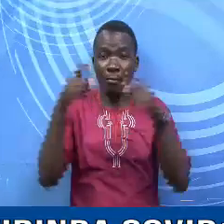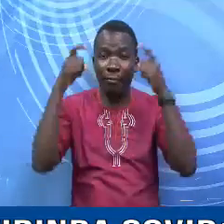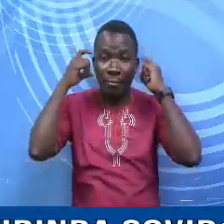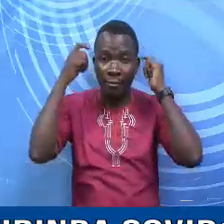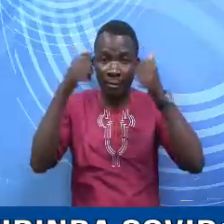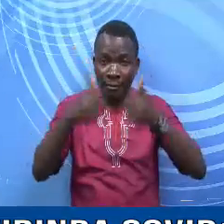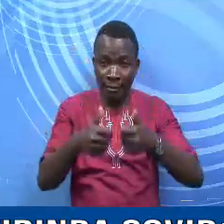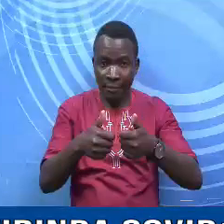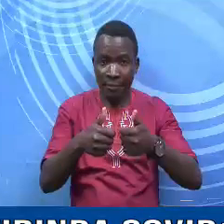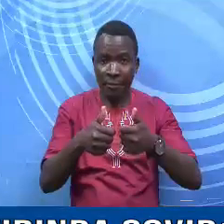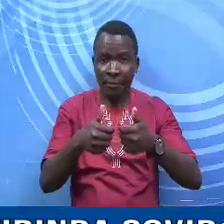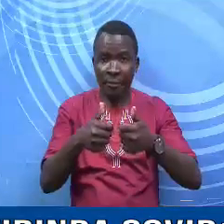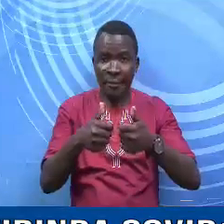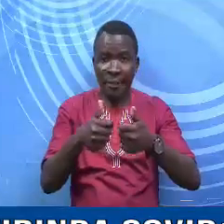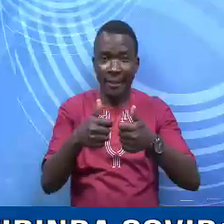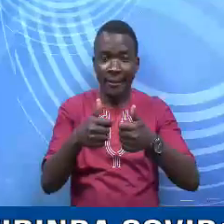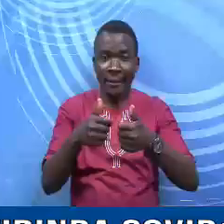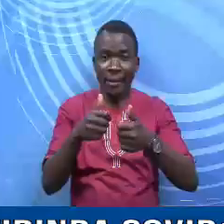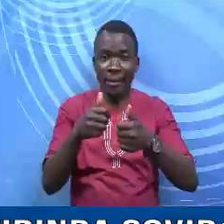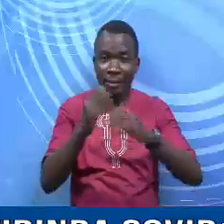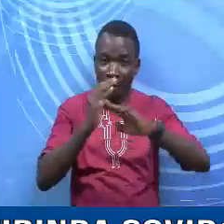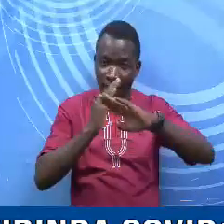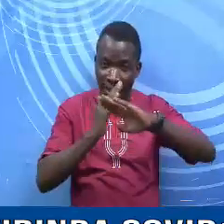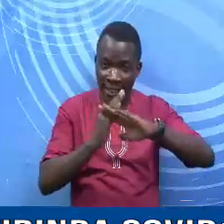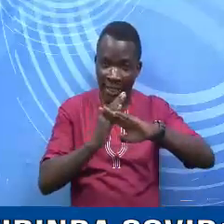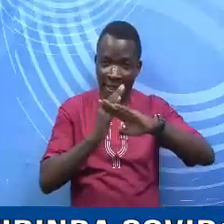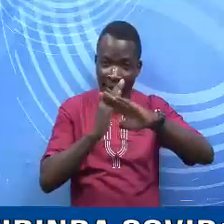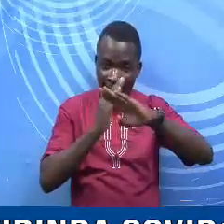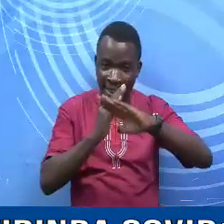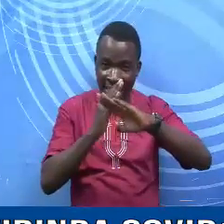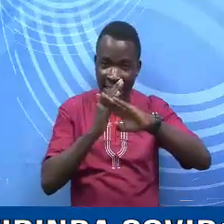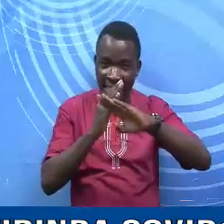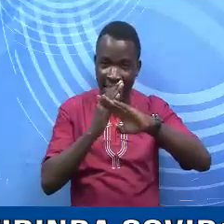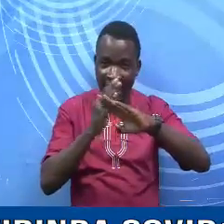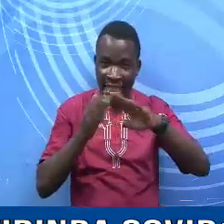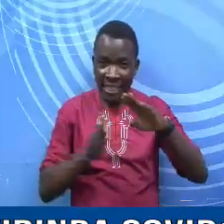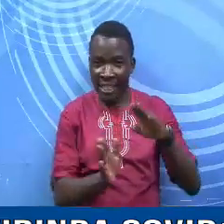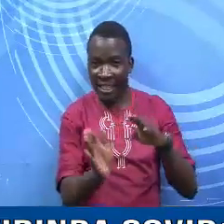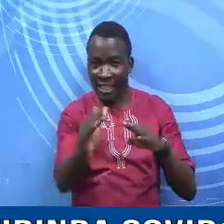agapfukamunwa neza tukabyirinda twirinda n'ingendo